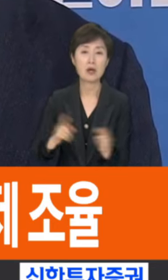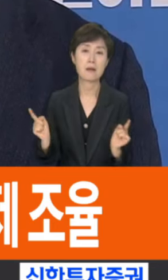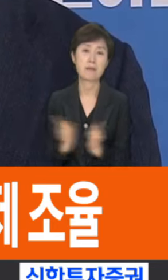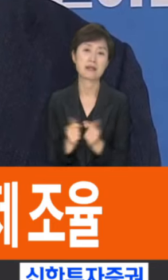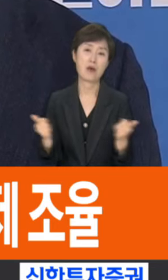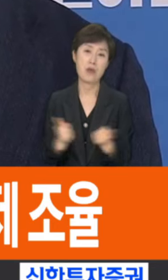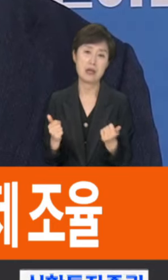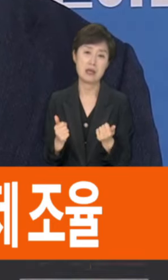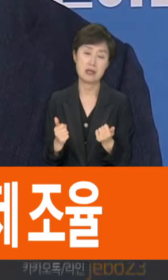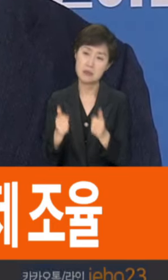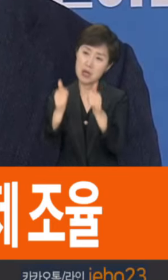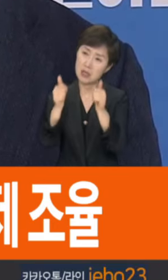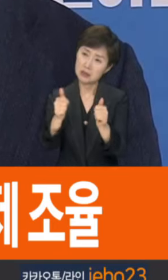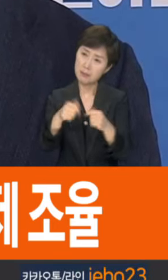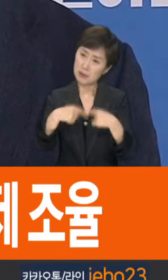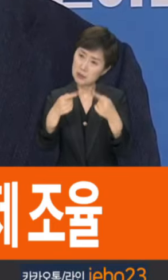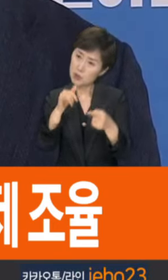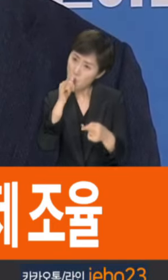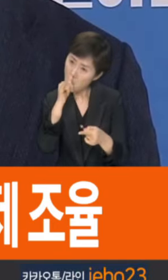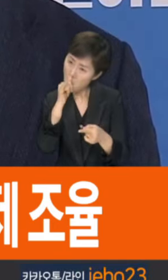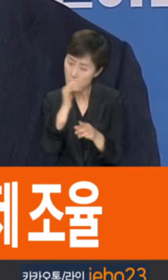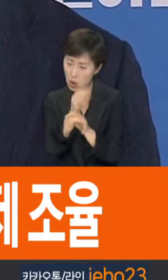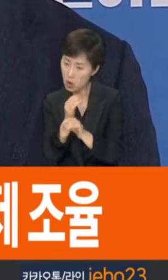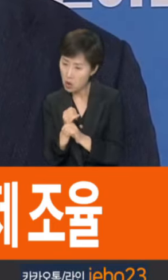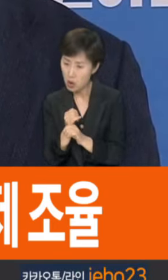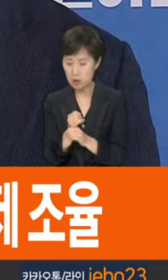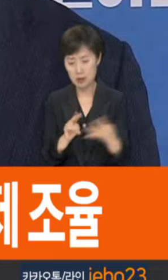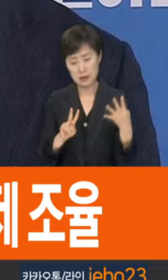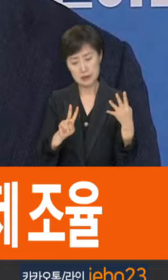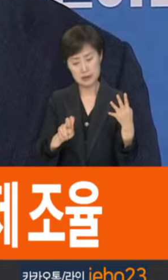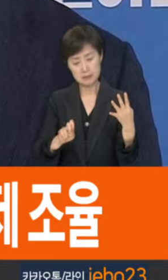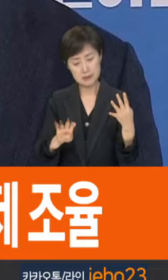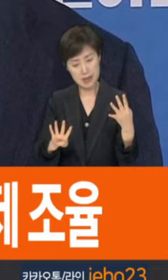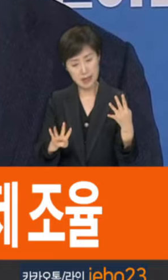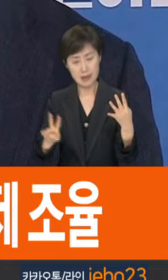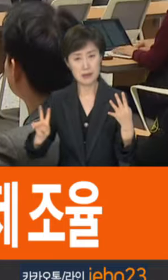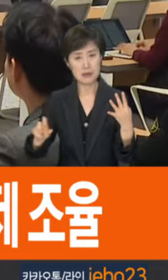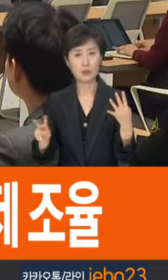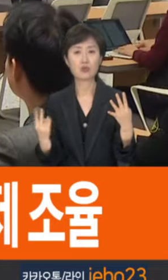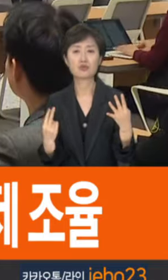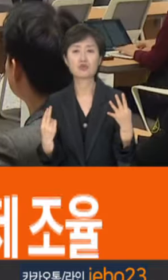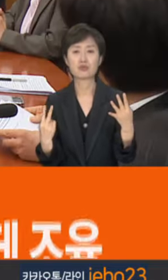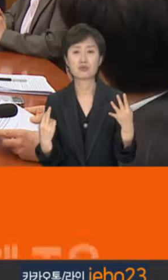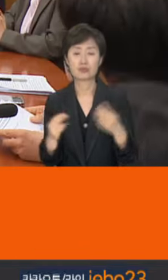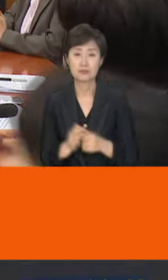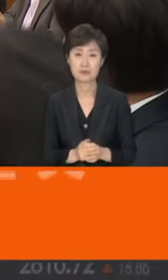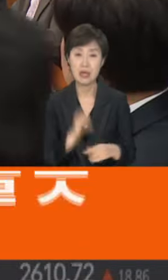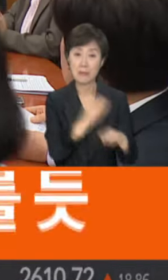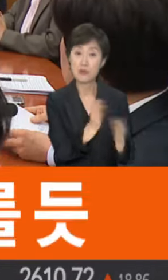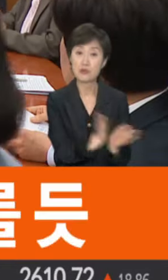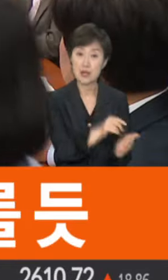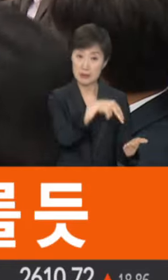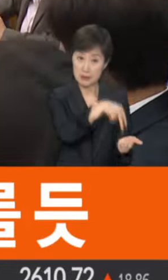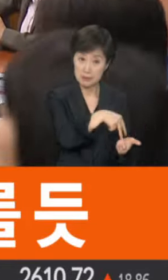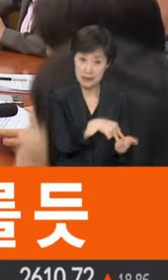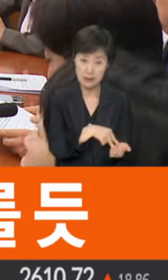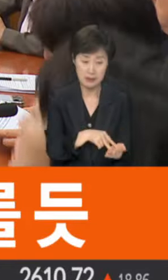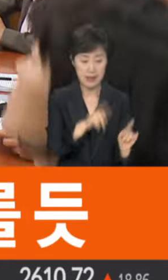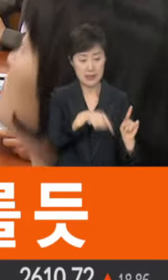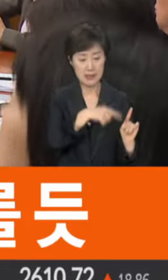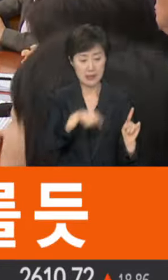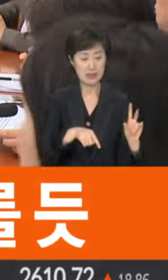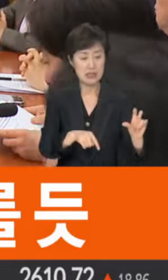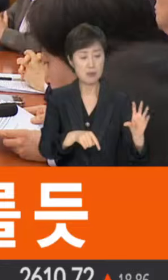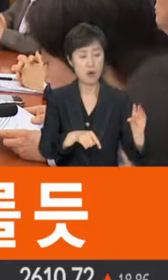재판일정을 고려하면 24일이나 25일이 유력해 보입니다 민주당에선 1인당 25만 원의